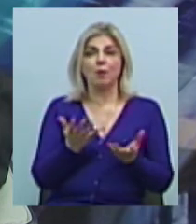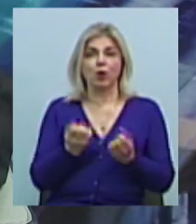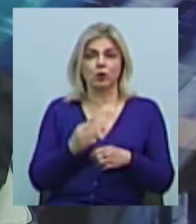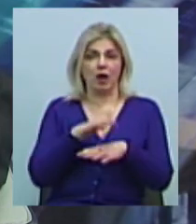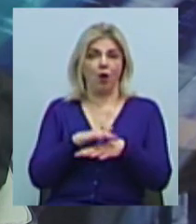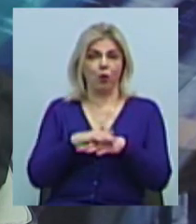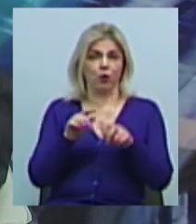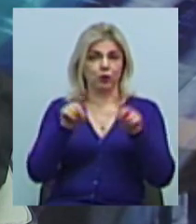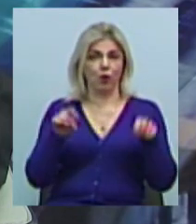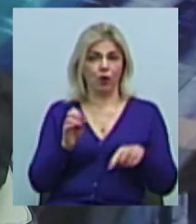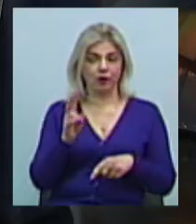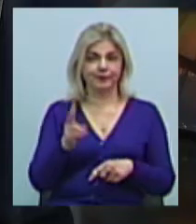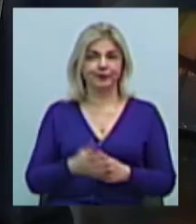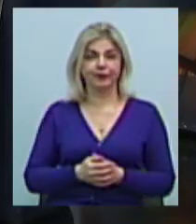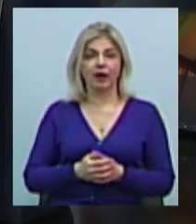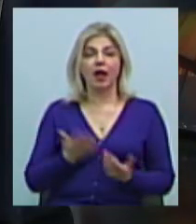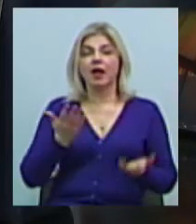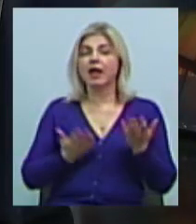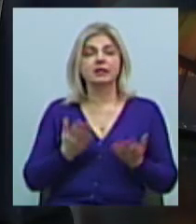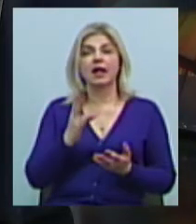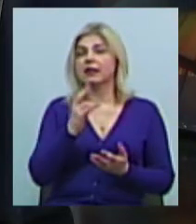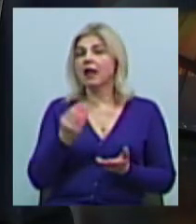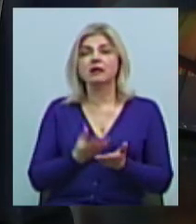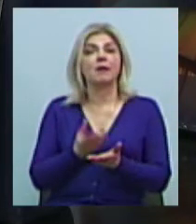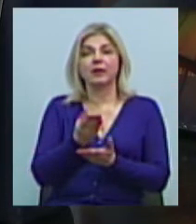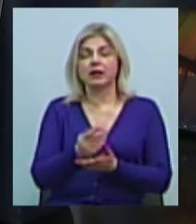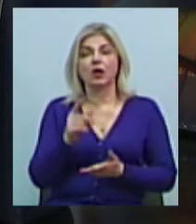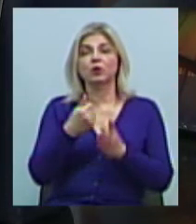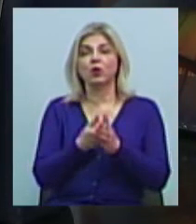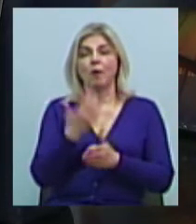рахунки. Добре, якщо не розрахувались до 5 числа,